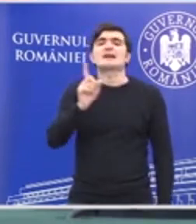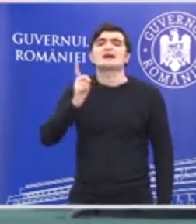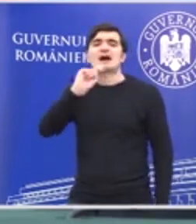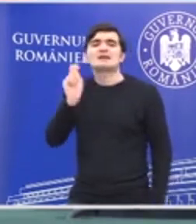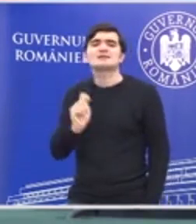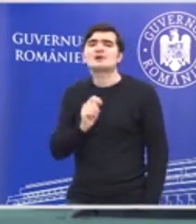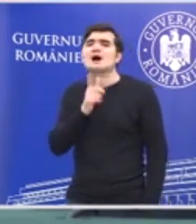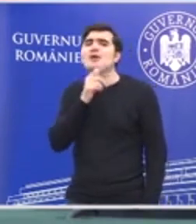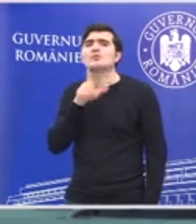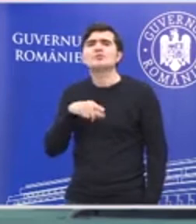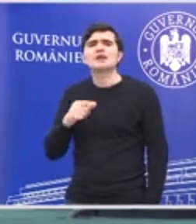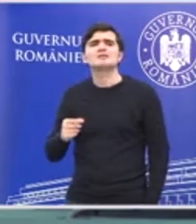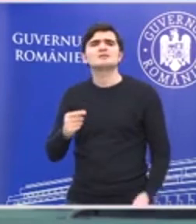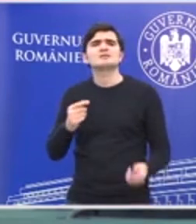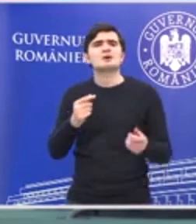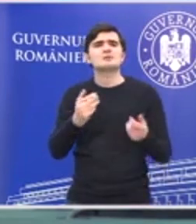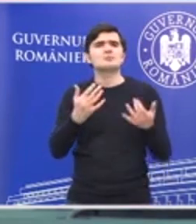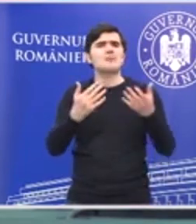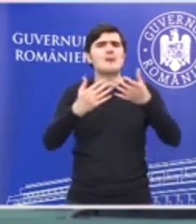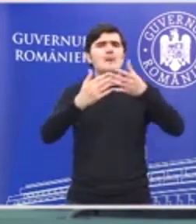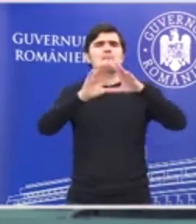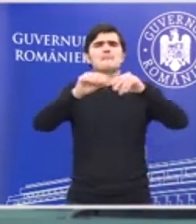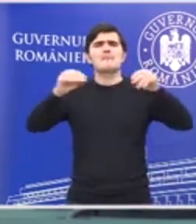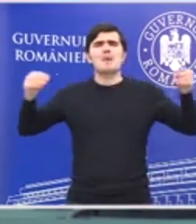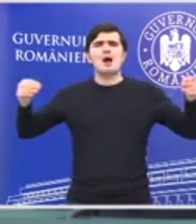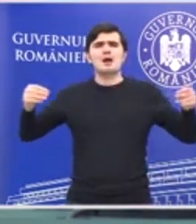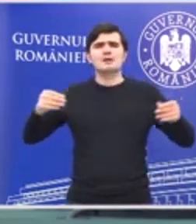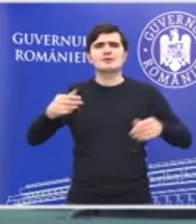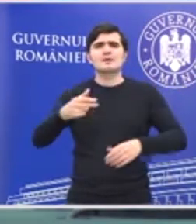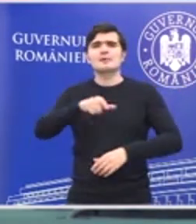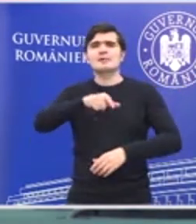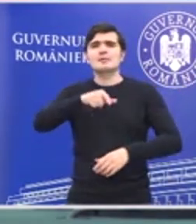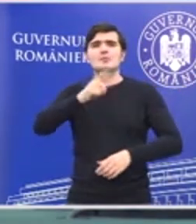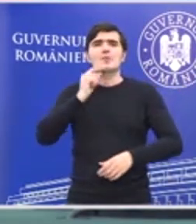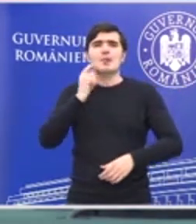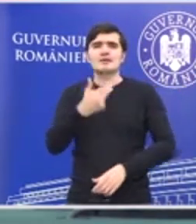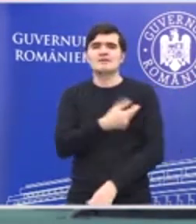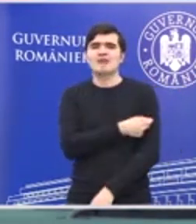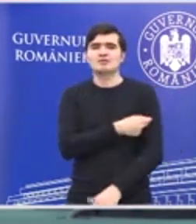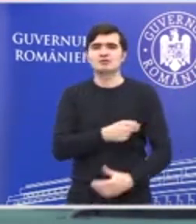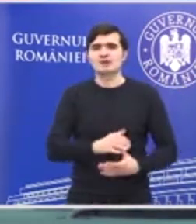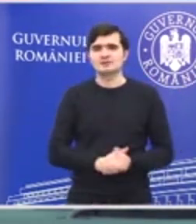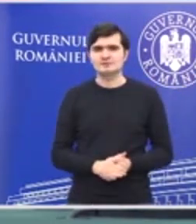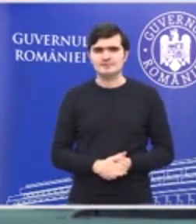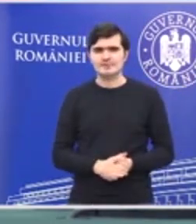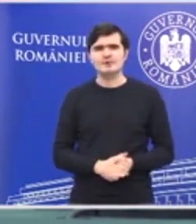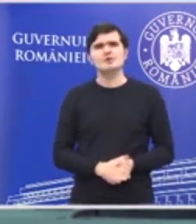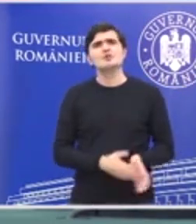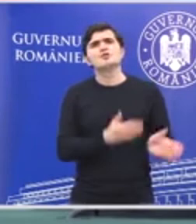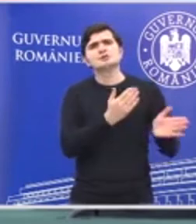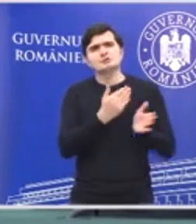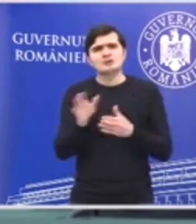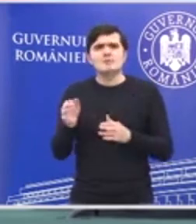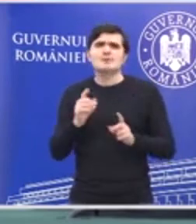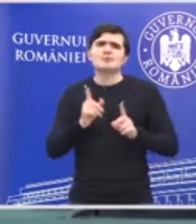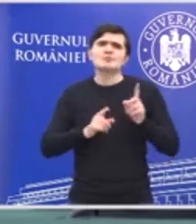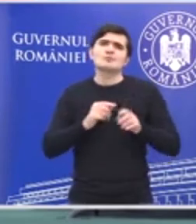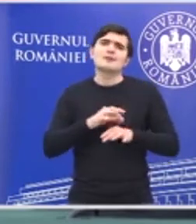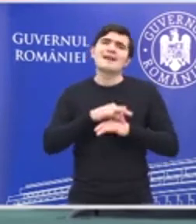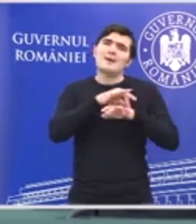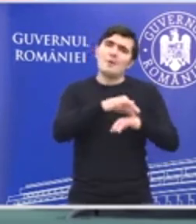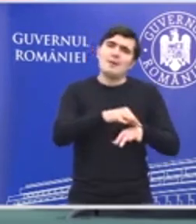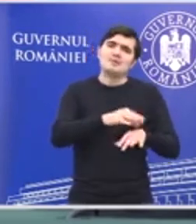deja important de persoane vaccinate. Deci, treptat se va începe de la o serie de recomandări care se